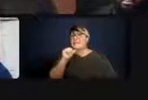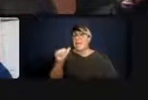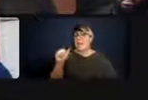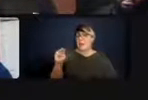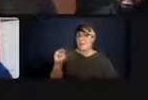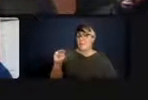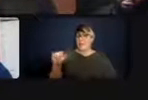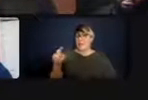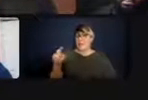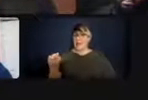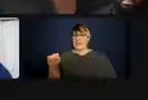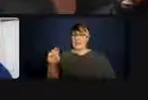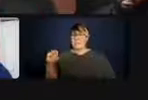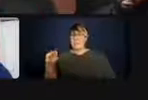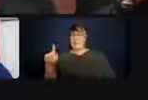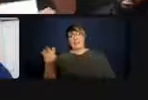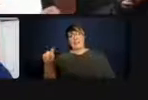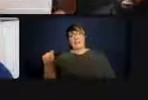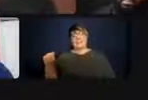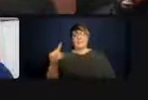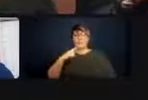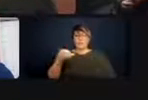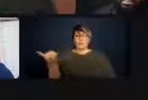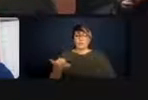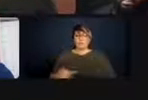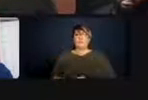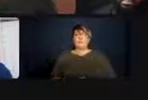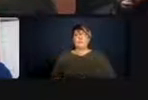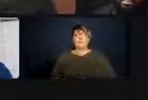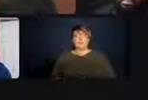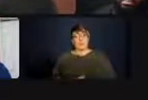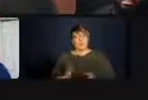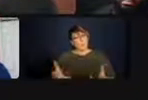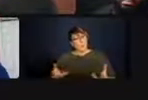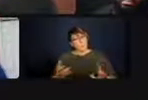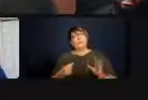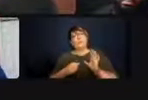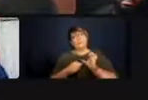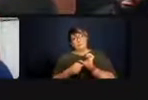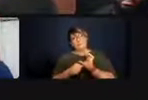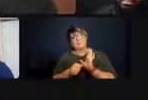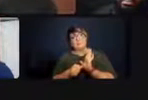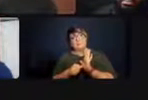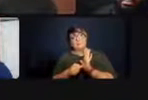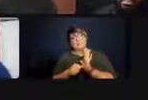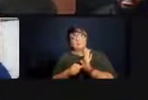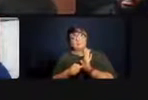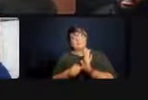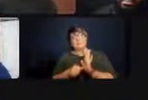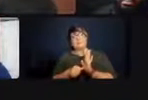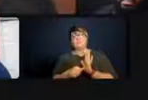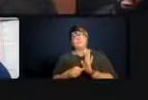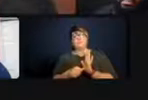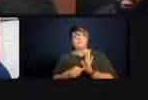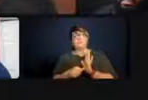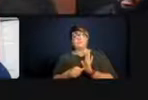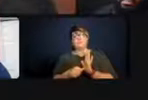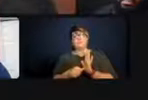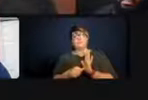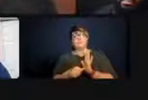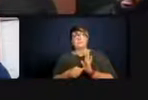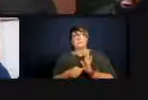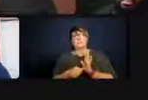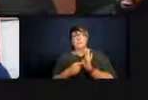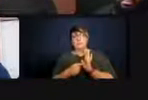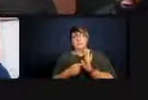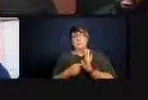من ضمن الأشياء التي نود أن نقوم بها. وأيضا بما أنه طبعا لدينا مدارس